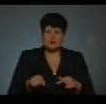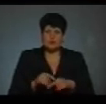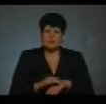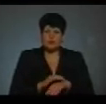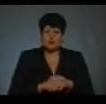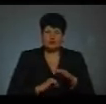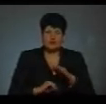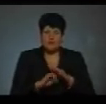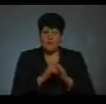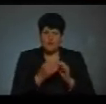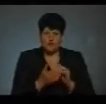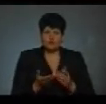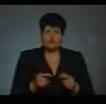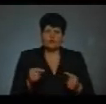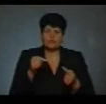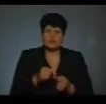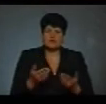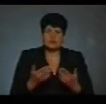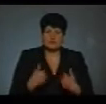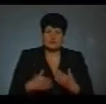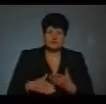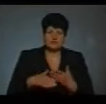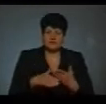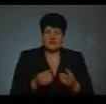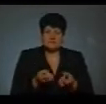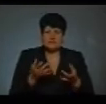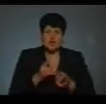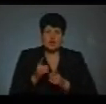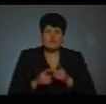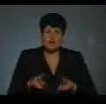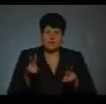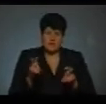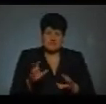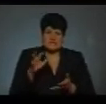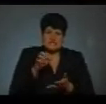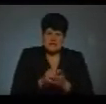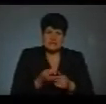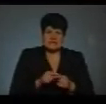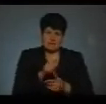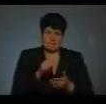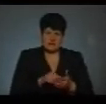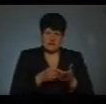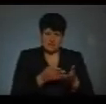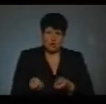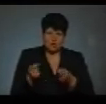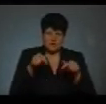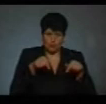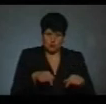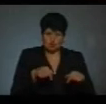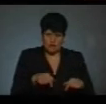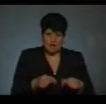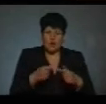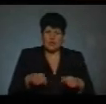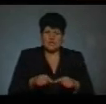благодійного фонду, відповідно, з яким нам допоміг, і світлореформація, відповідно, зайнялися цим питанням, тобто доставкою сюди і